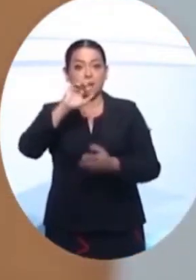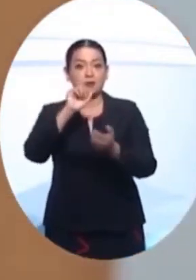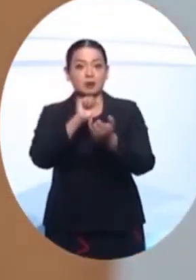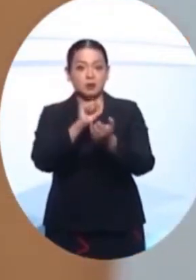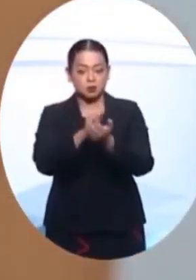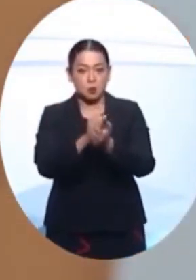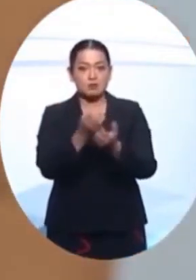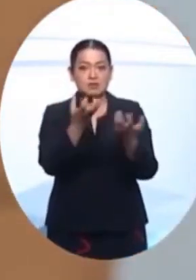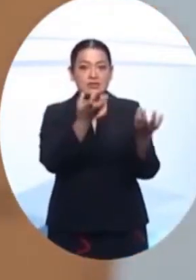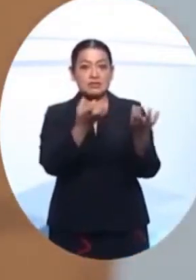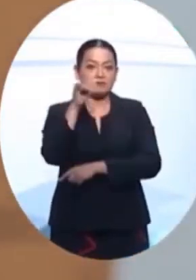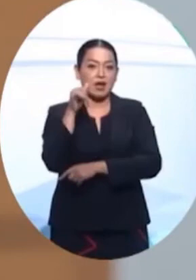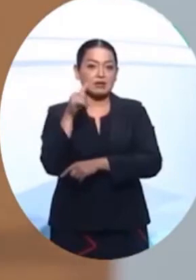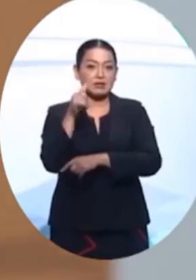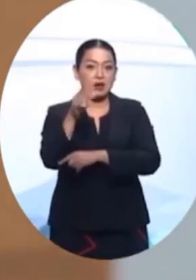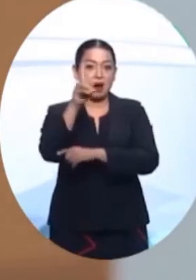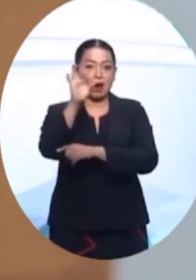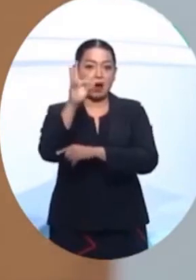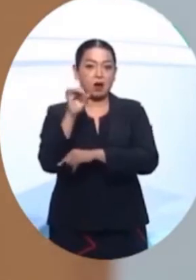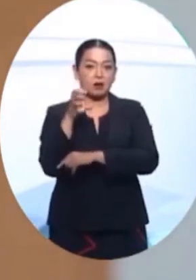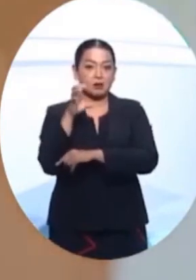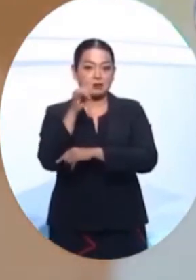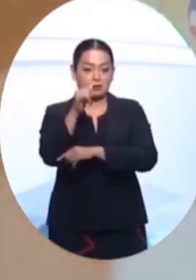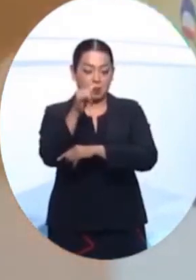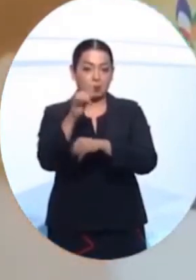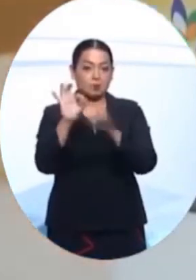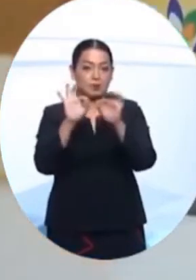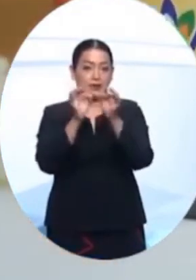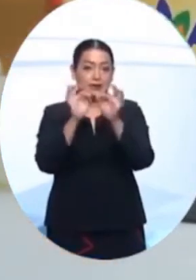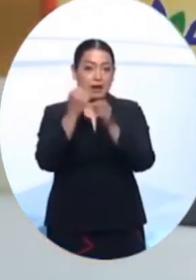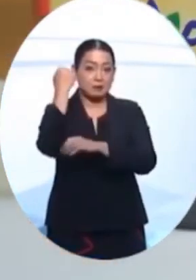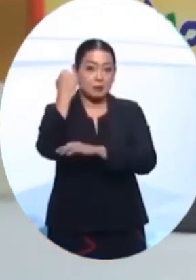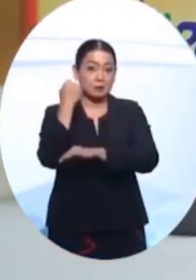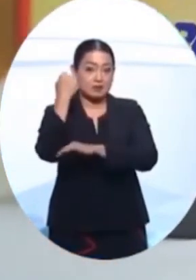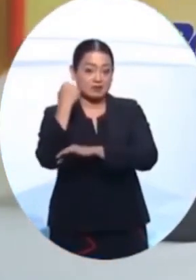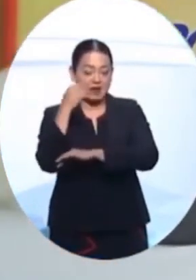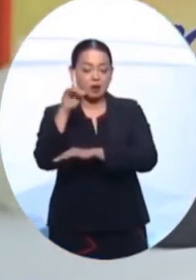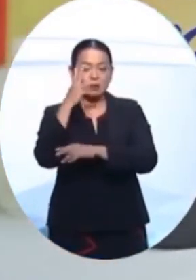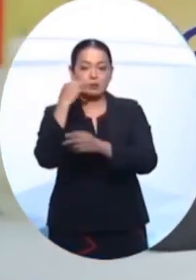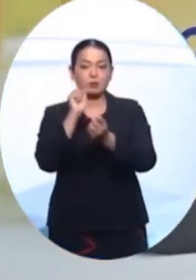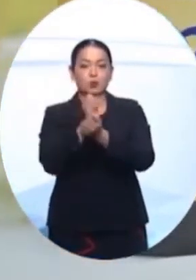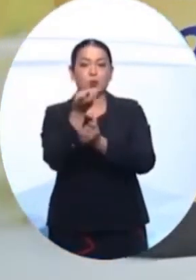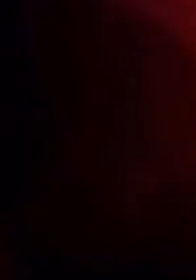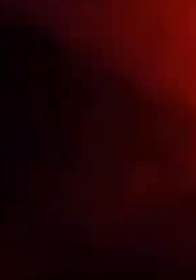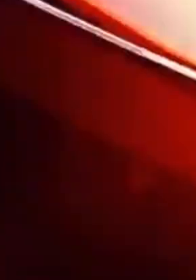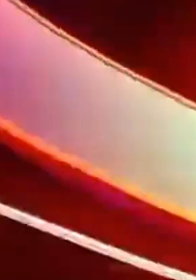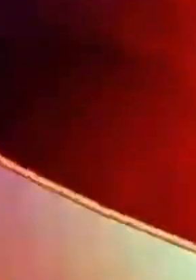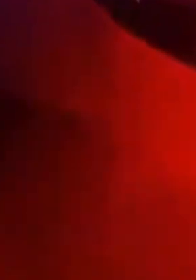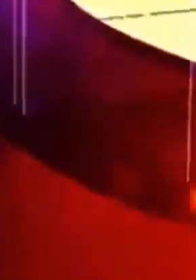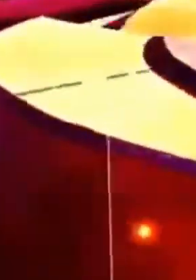Và PQA hen suyễn như bước đầu của sự thành công trong việc hỗ trợ và điều trị bệnh hen suyễn.